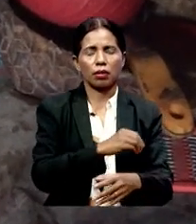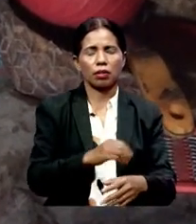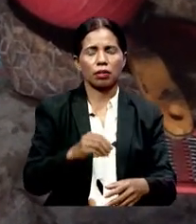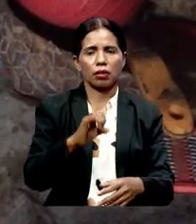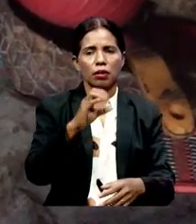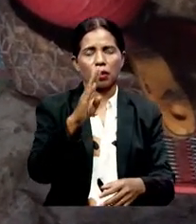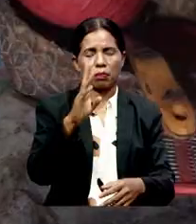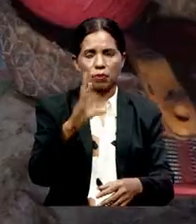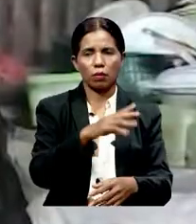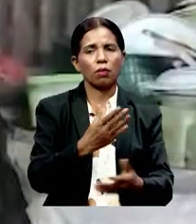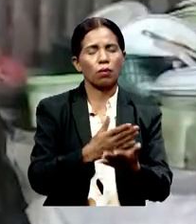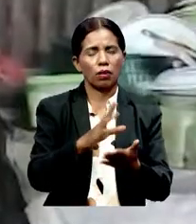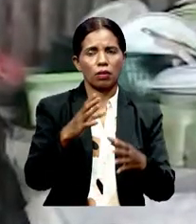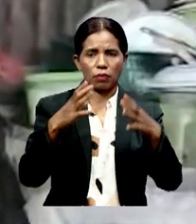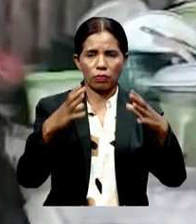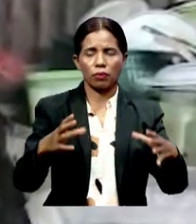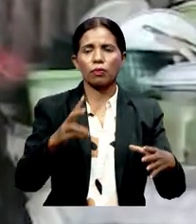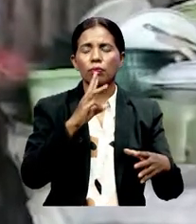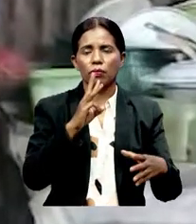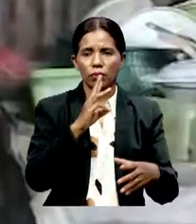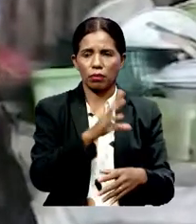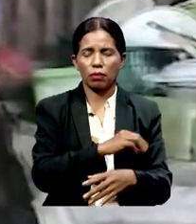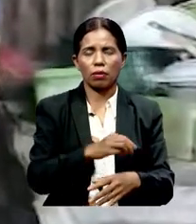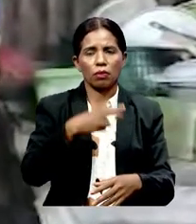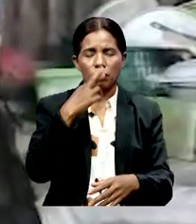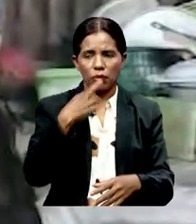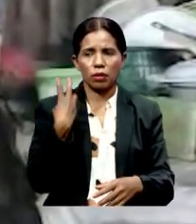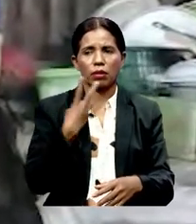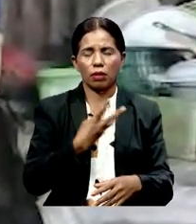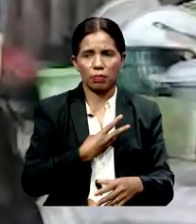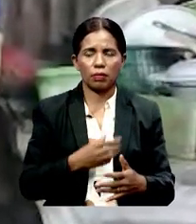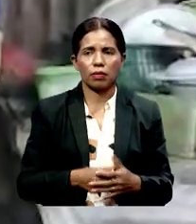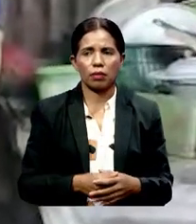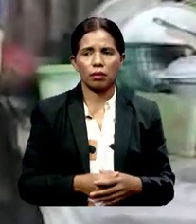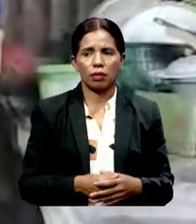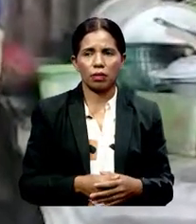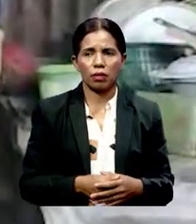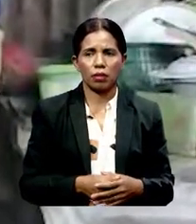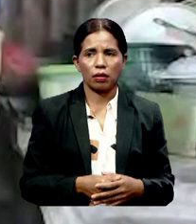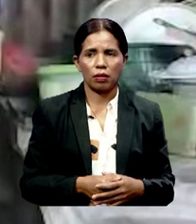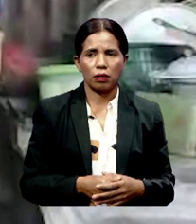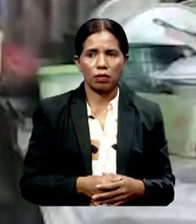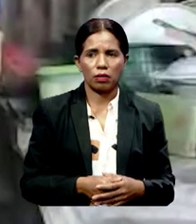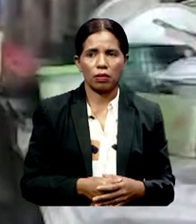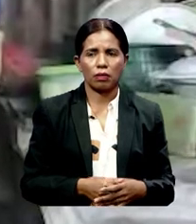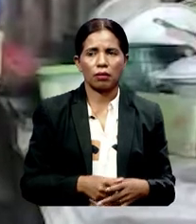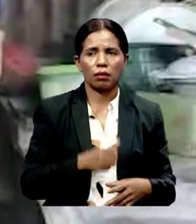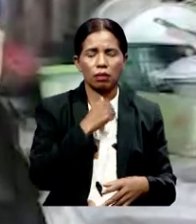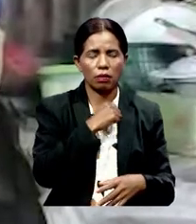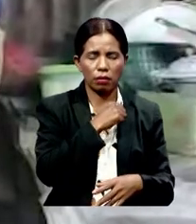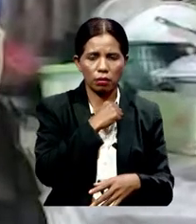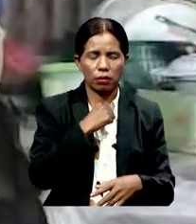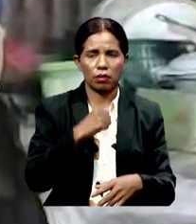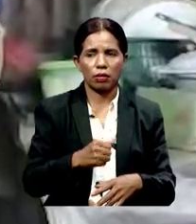da baan. Dene muka amihan. Pastor pendeta Agustino. Nia muka isu da